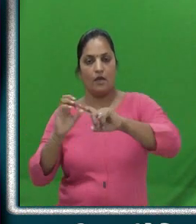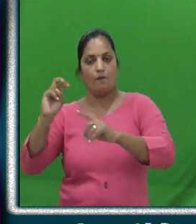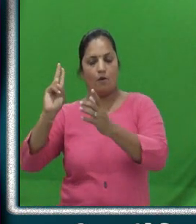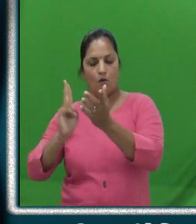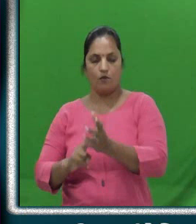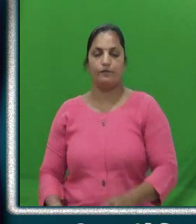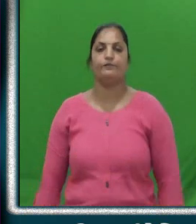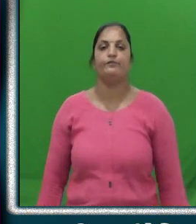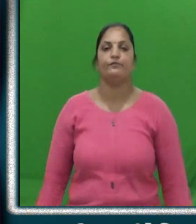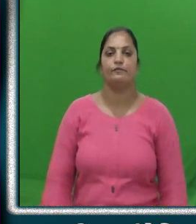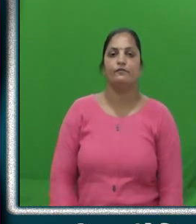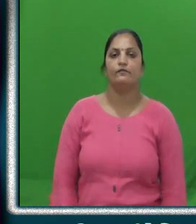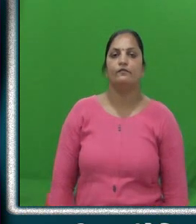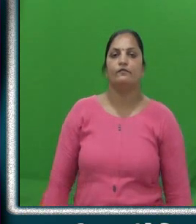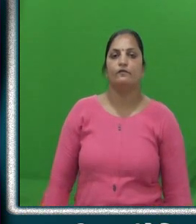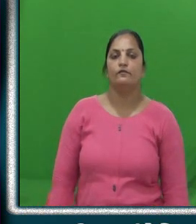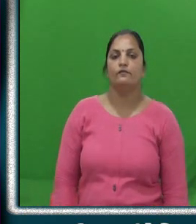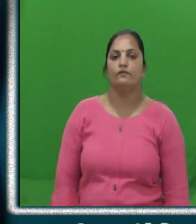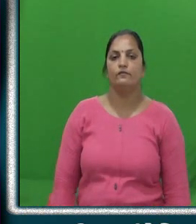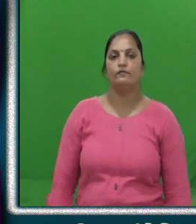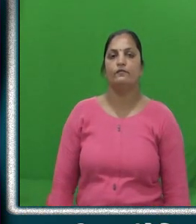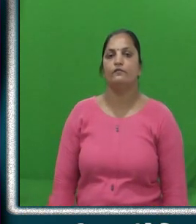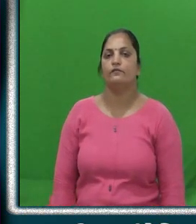આ સેમ વર્ડ કીપ ઓન અથવા